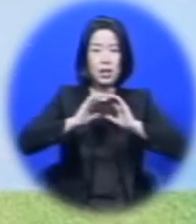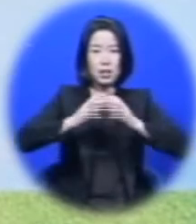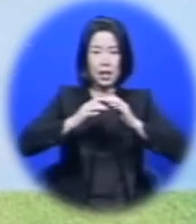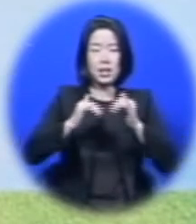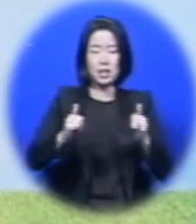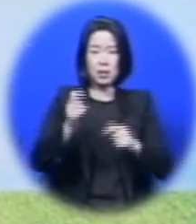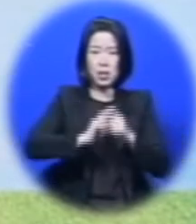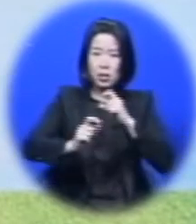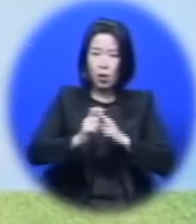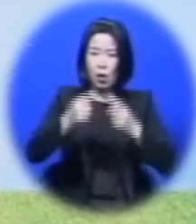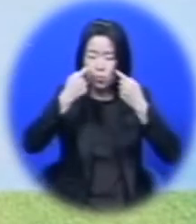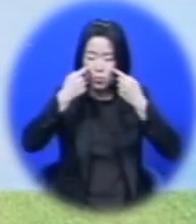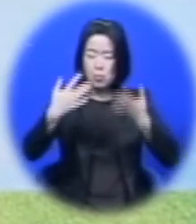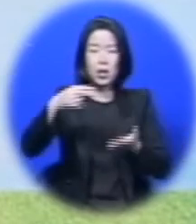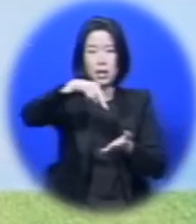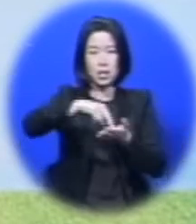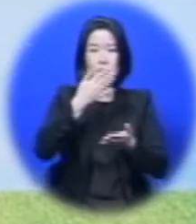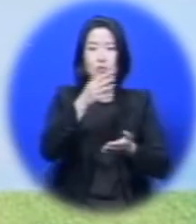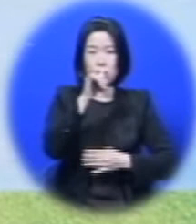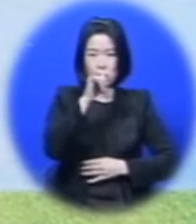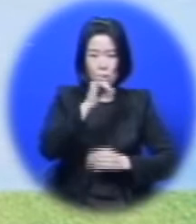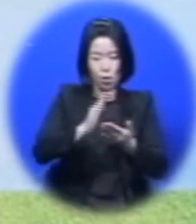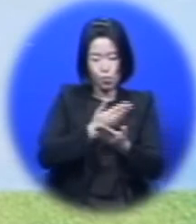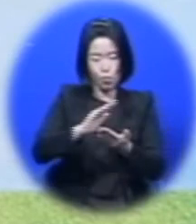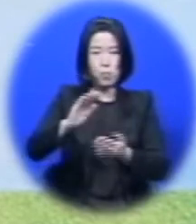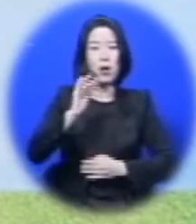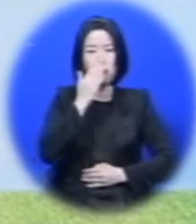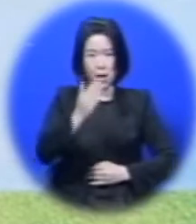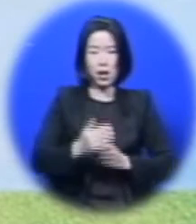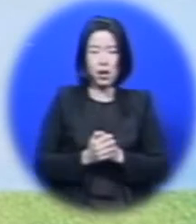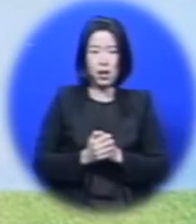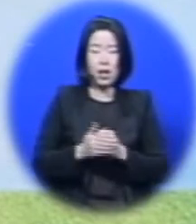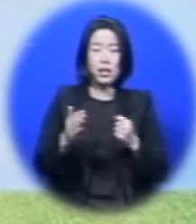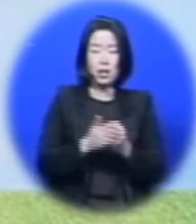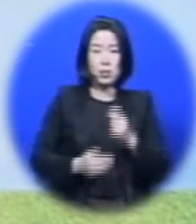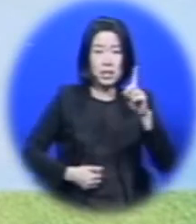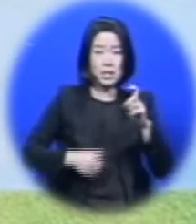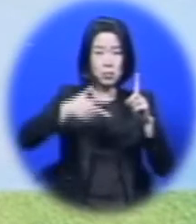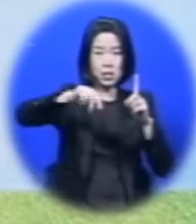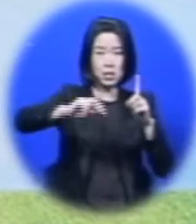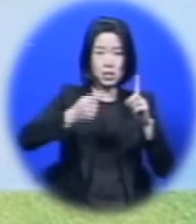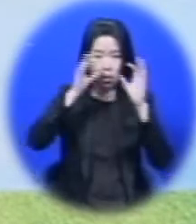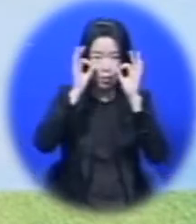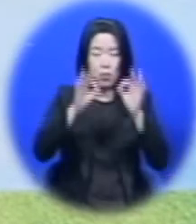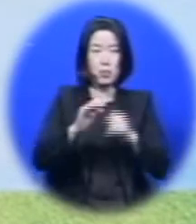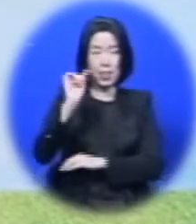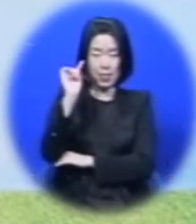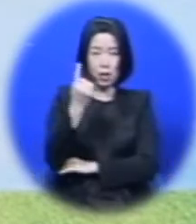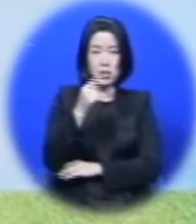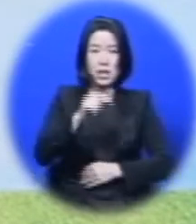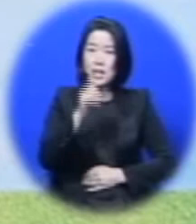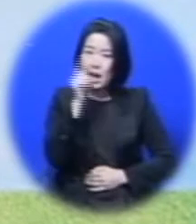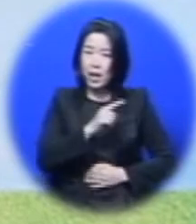더 분명하게 서게 됩니다. 구별되게 됩니다. 그래서 11절에 보면 다윗이 이